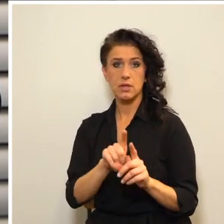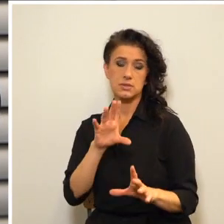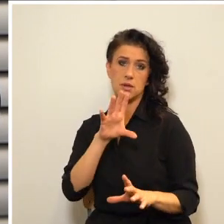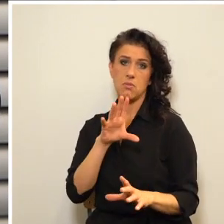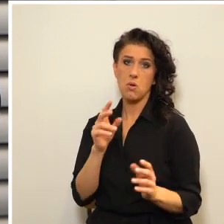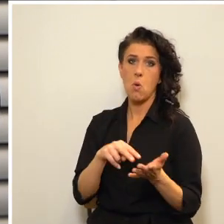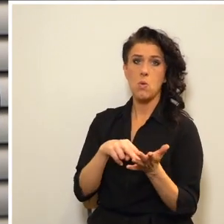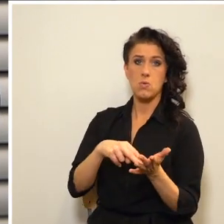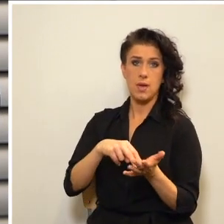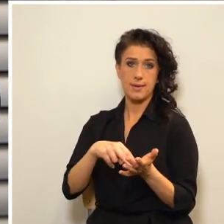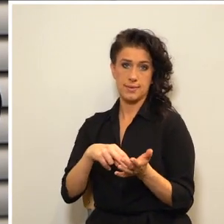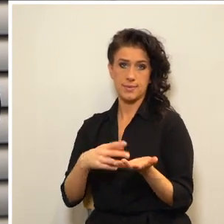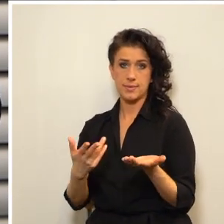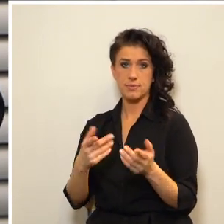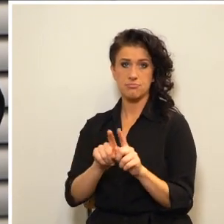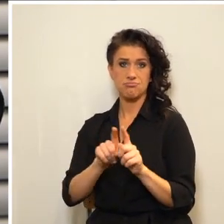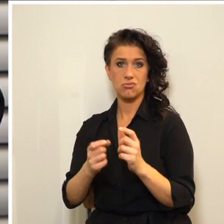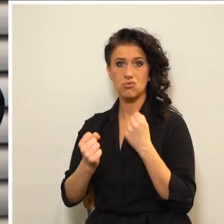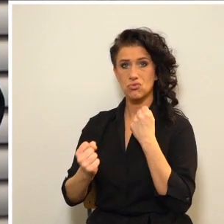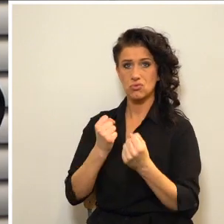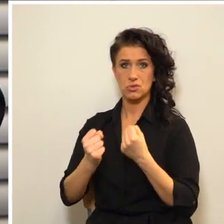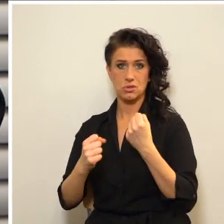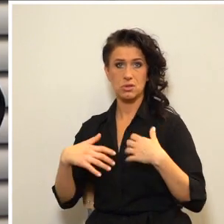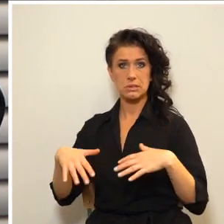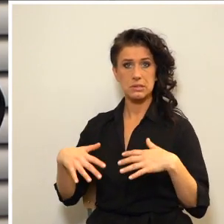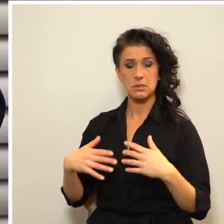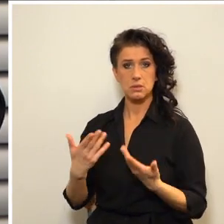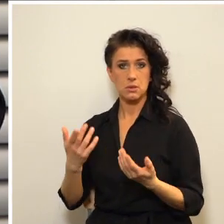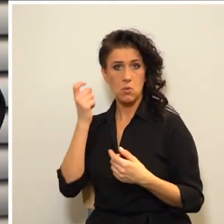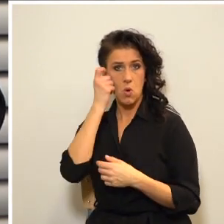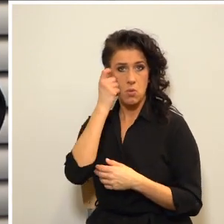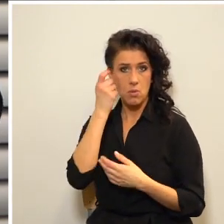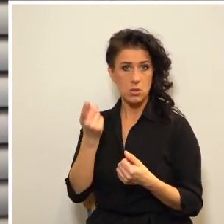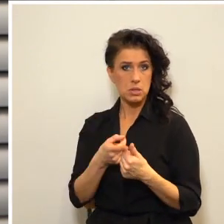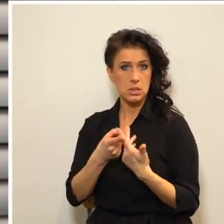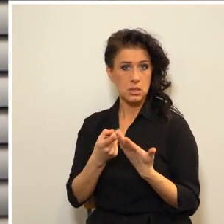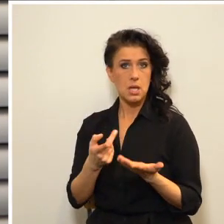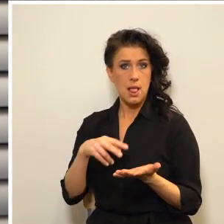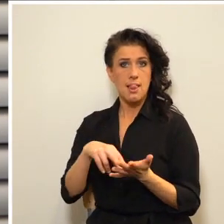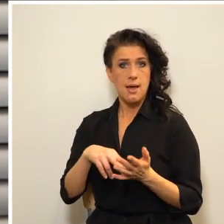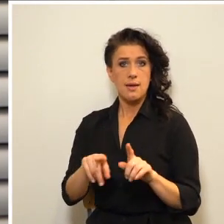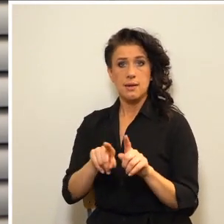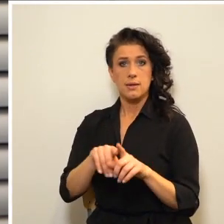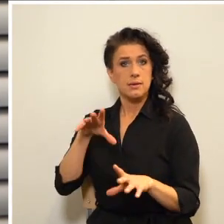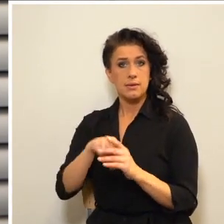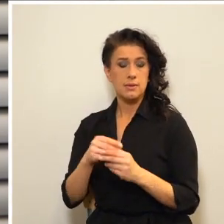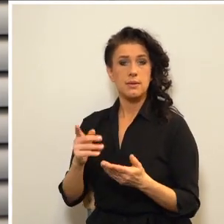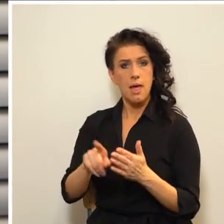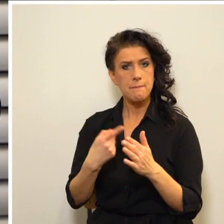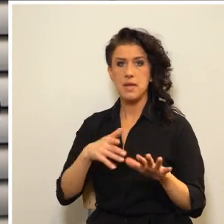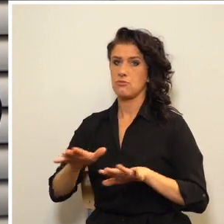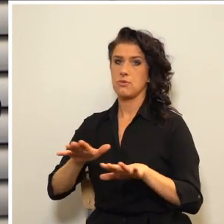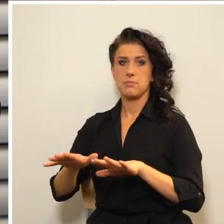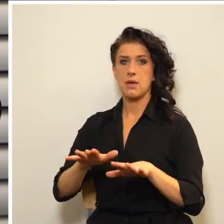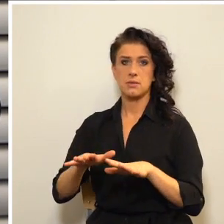tych lękach kłopotach trudnościach z lęk przede wszystkim na pierwszym